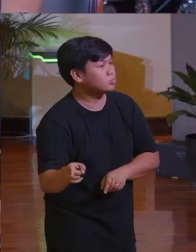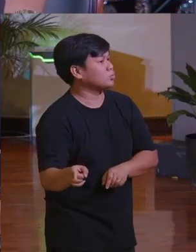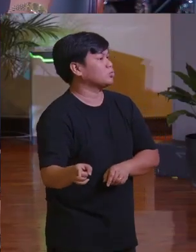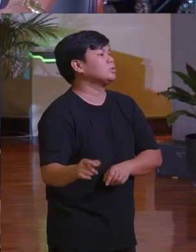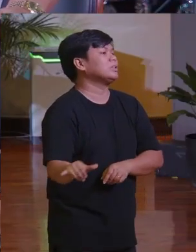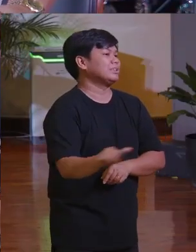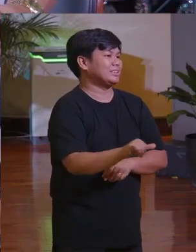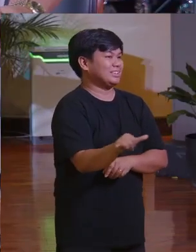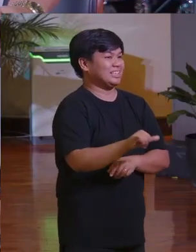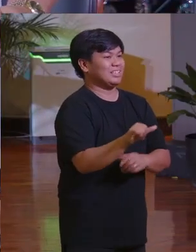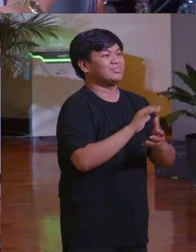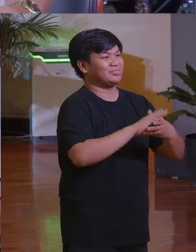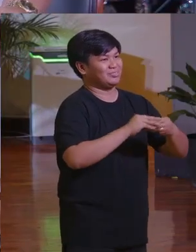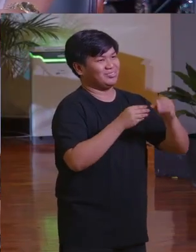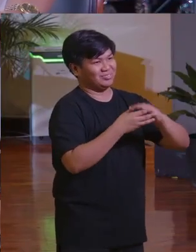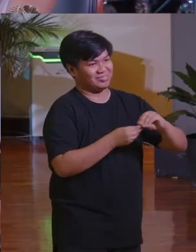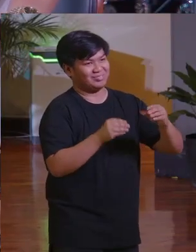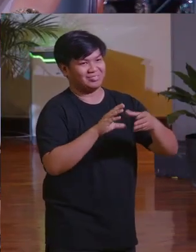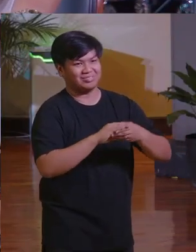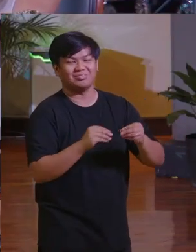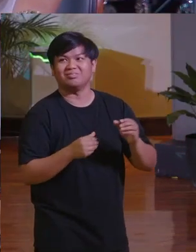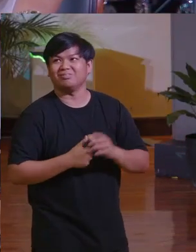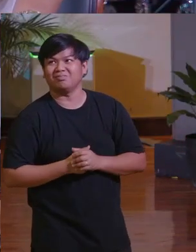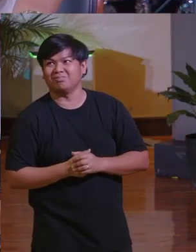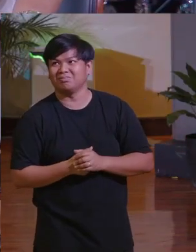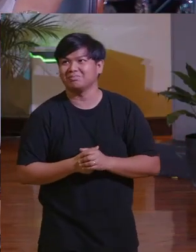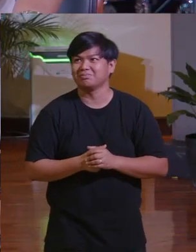Si Jonah Amittai's son.